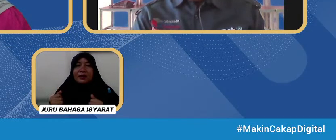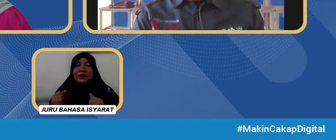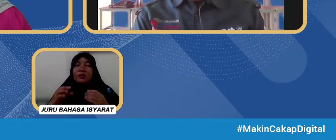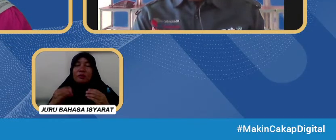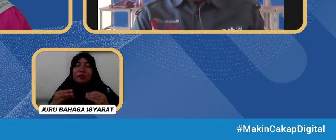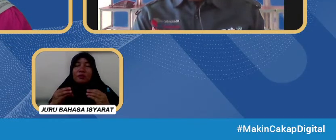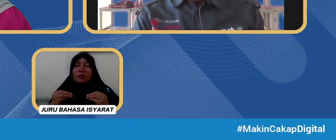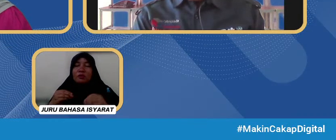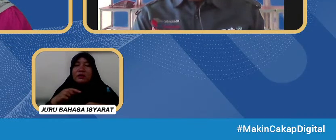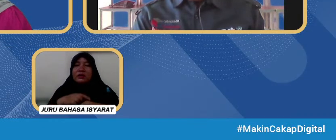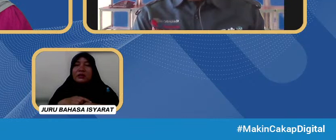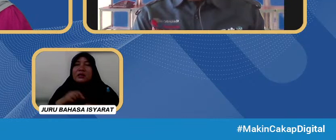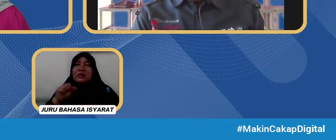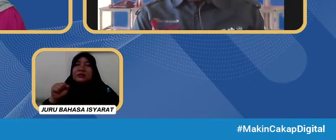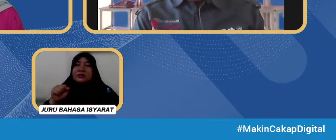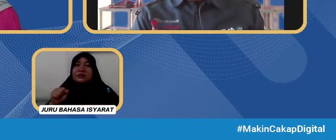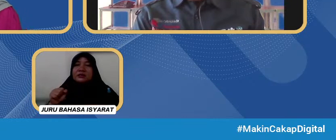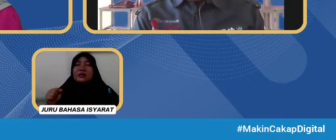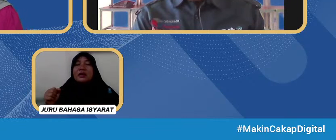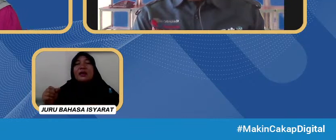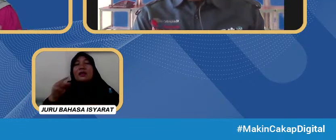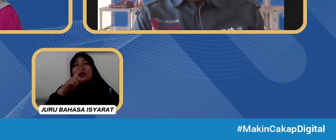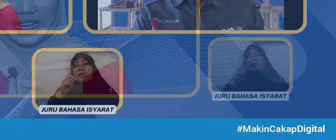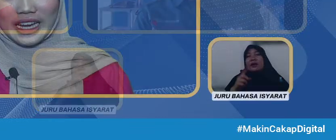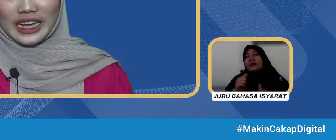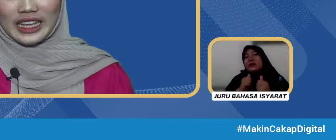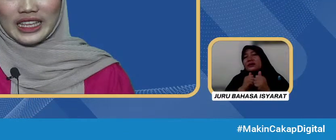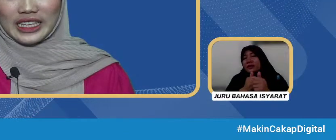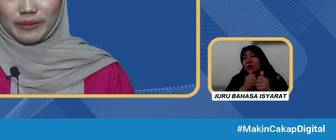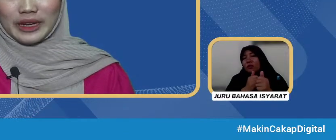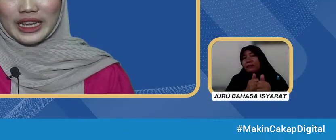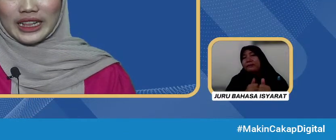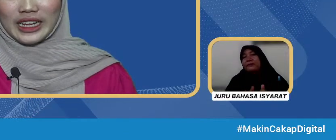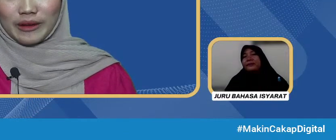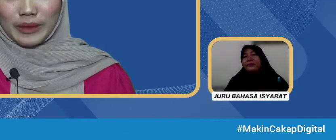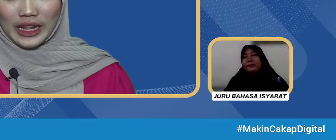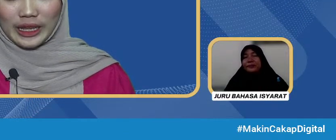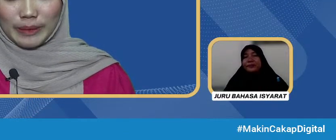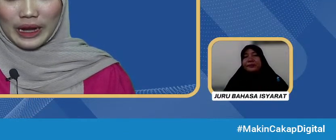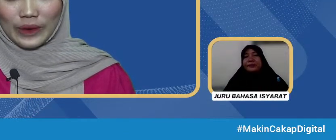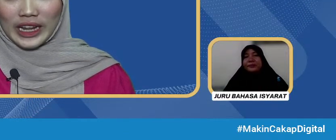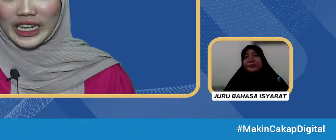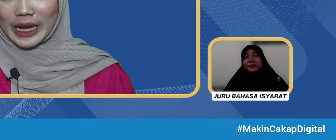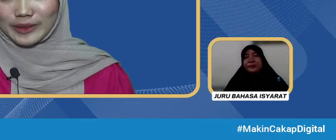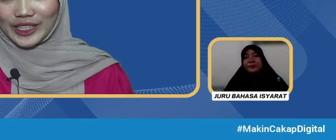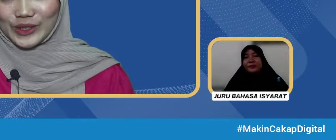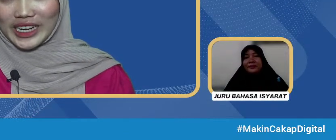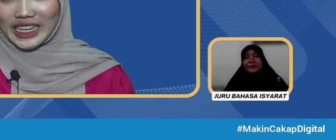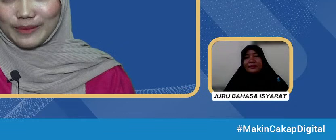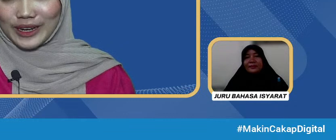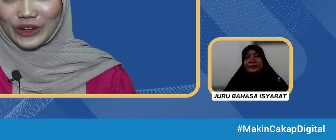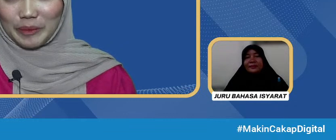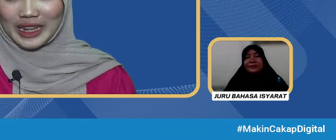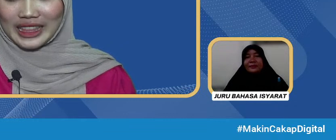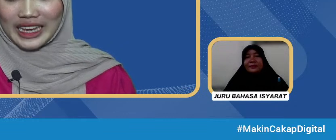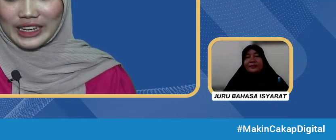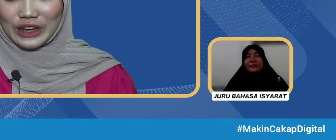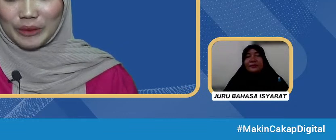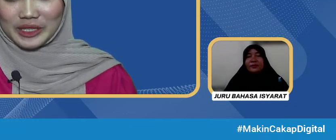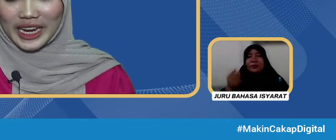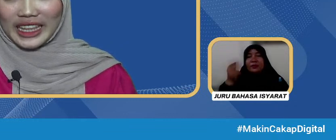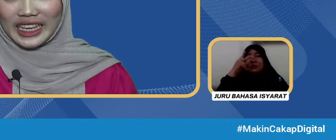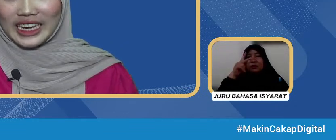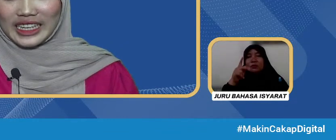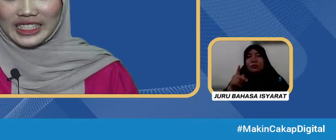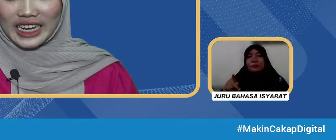tanya jawab. Baik, untuk seluruh peserta, izin mengingatkan kembali bahwa link absen sudah dikirimkan oleh panitia di